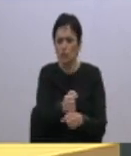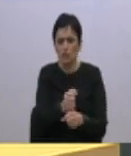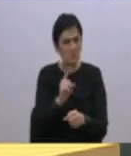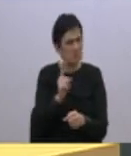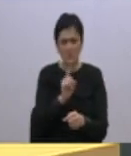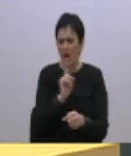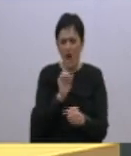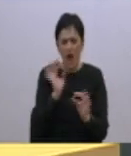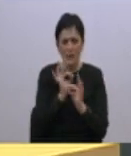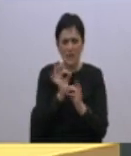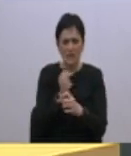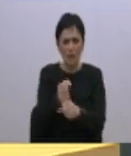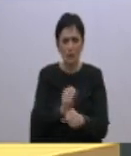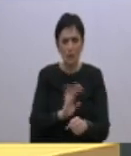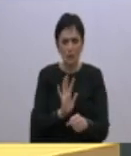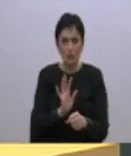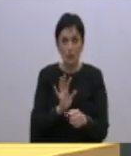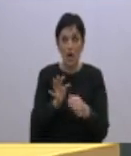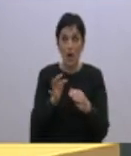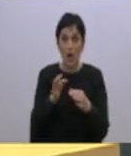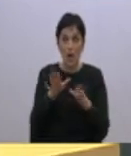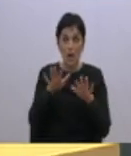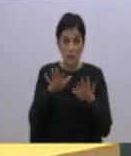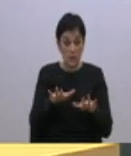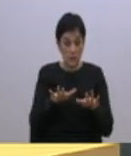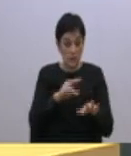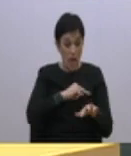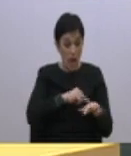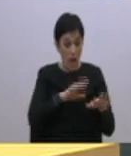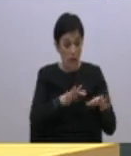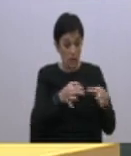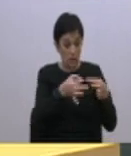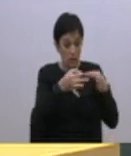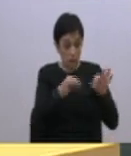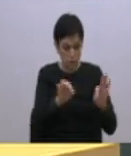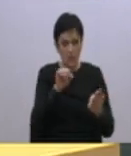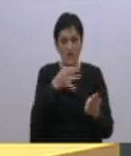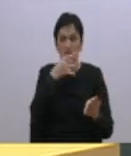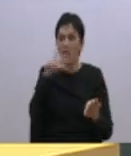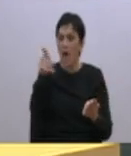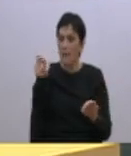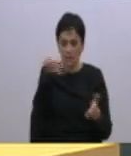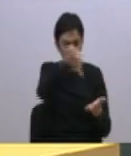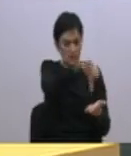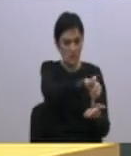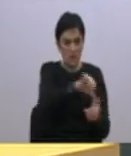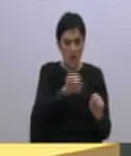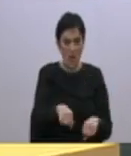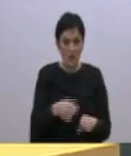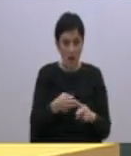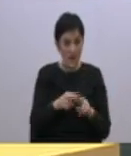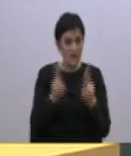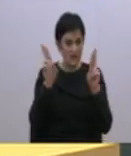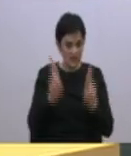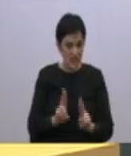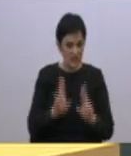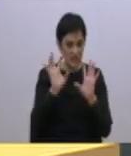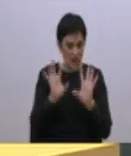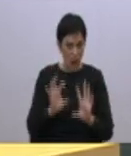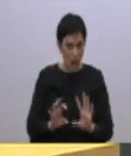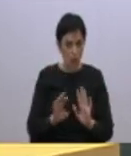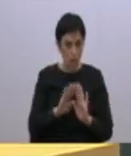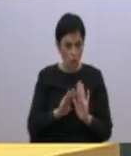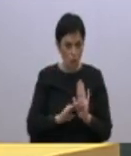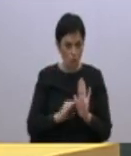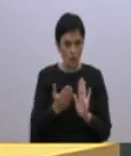არ უზღუდავ გათავისუფლდება თანამდებობა და ნებისმიერი შეიძლება აღმოჩნდეს იმ ადგილზე ეს არის წესი და კანონი და